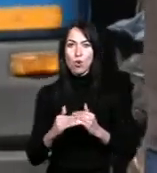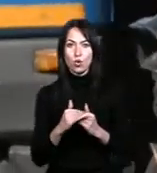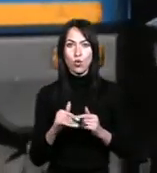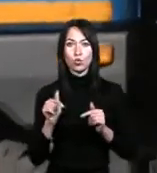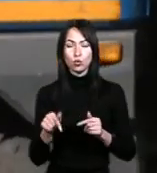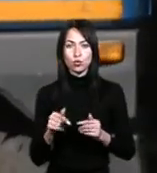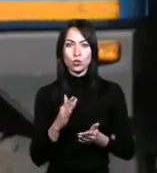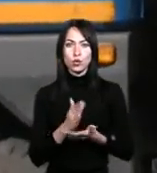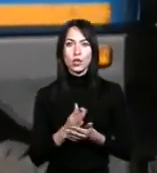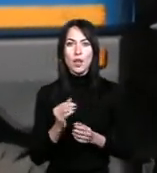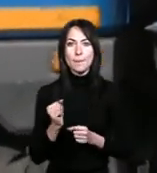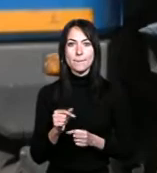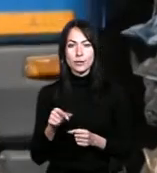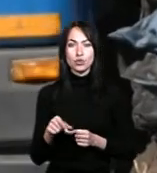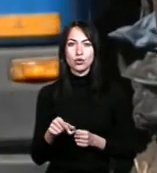мішки.